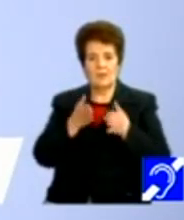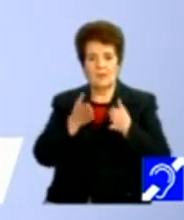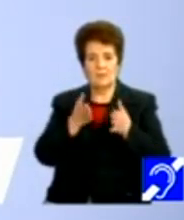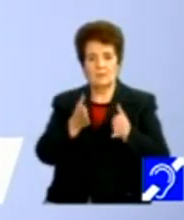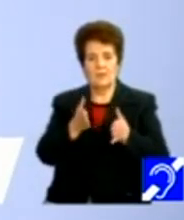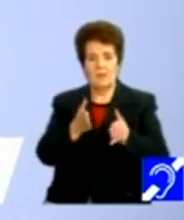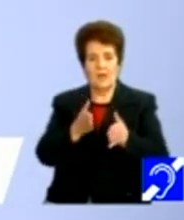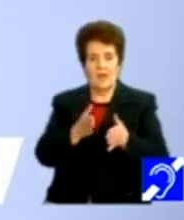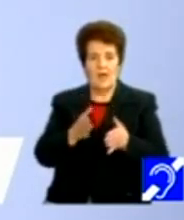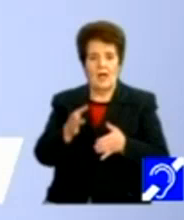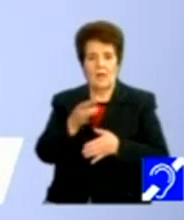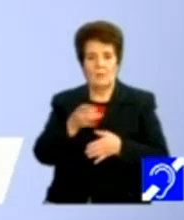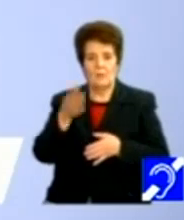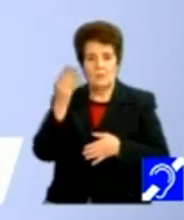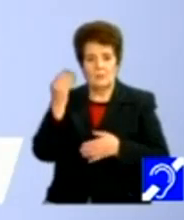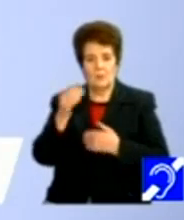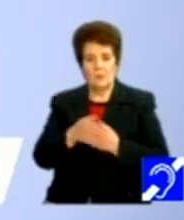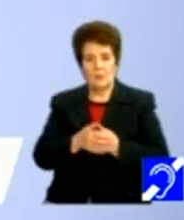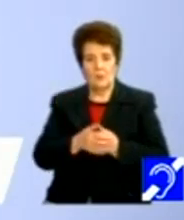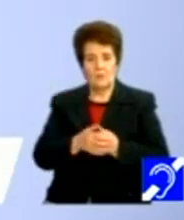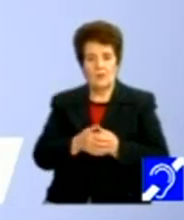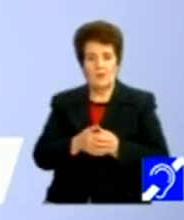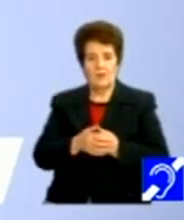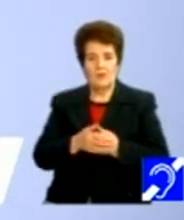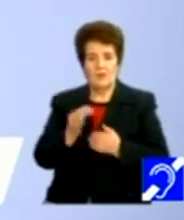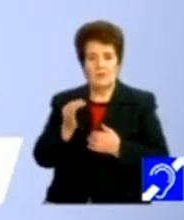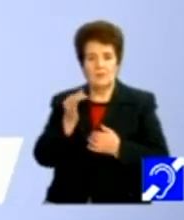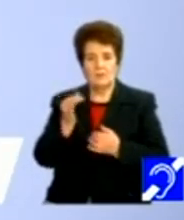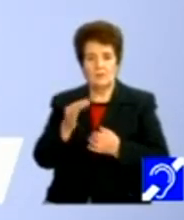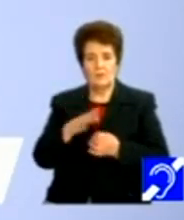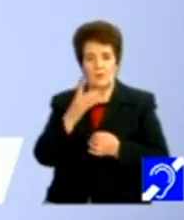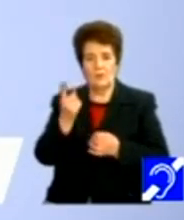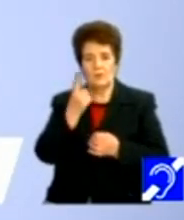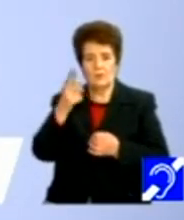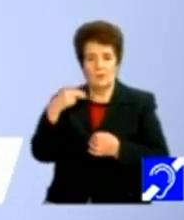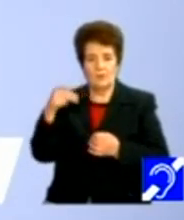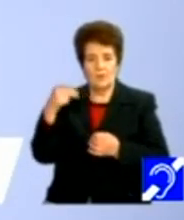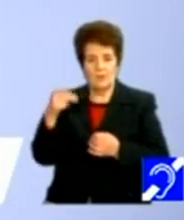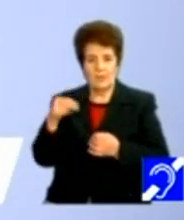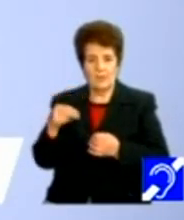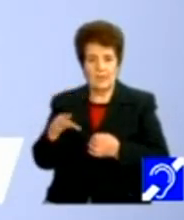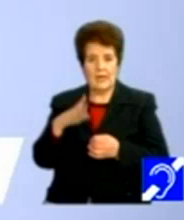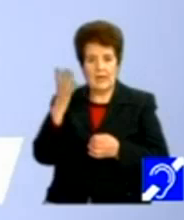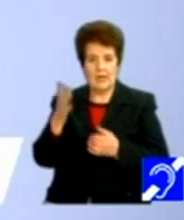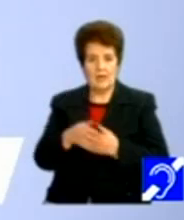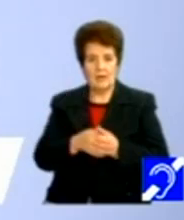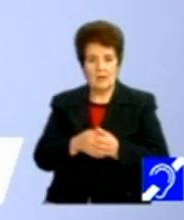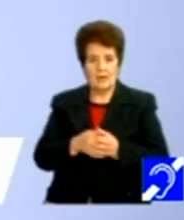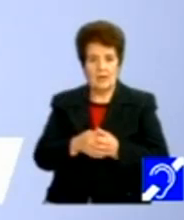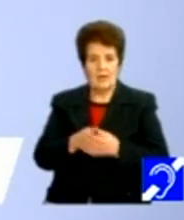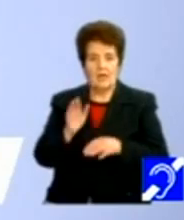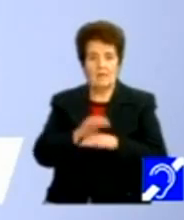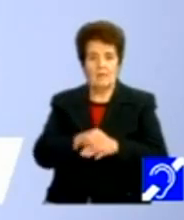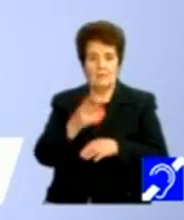externă a Republicii Moldova. Și în istoria Republicii Moldova a existat doar un singur președinte care... de fapt,